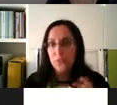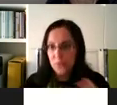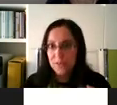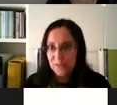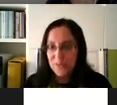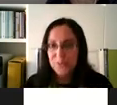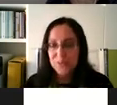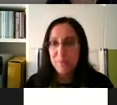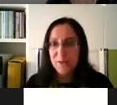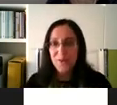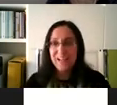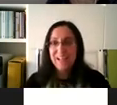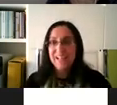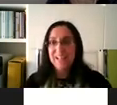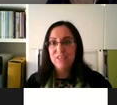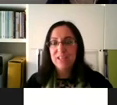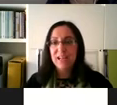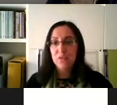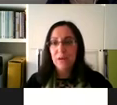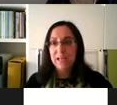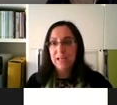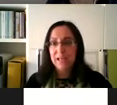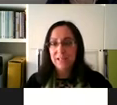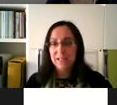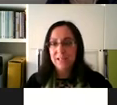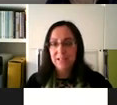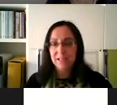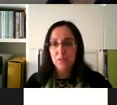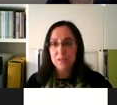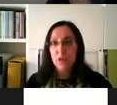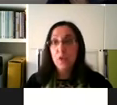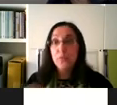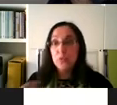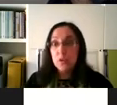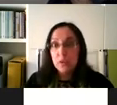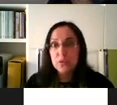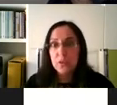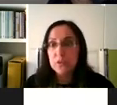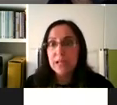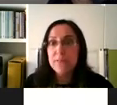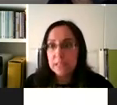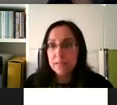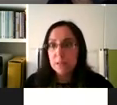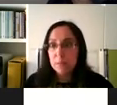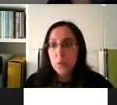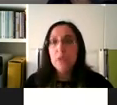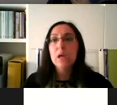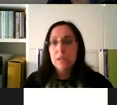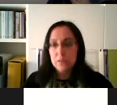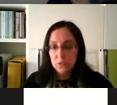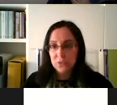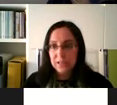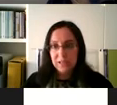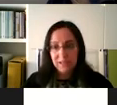confondono nel vero senso della parola generando anche come dire confusione in questo caso nelle vittime per cui